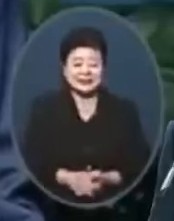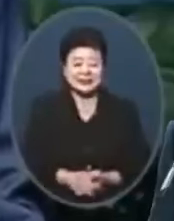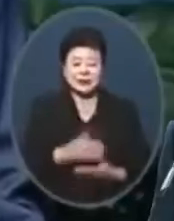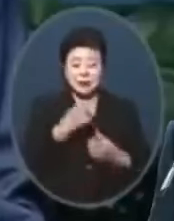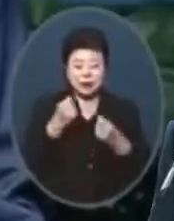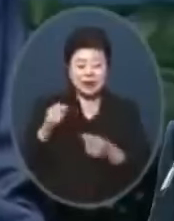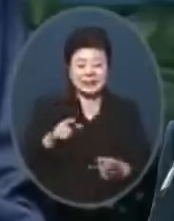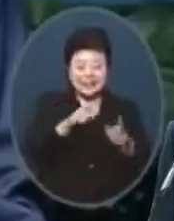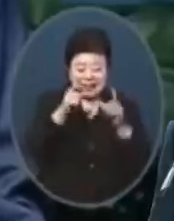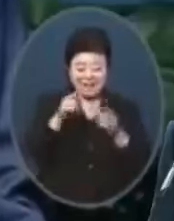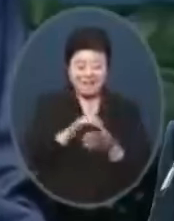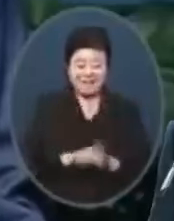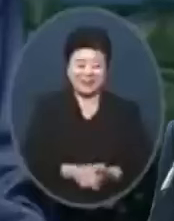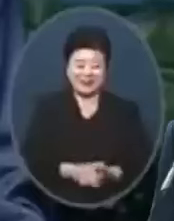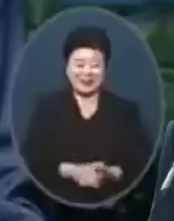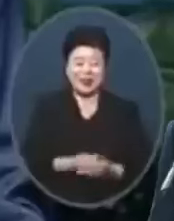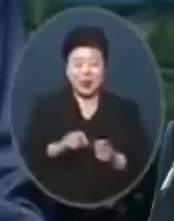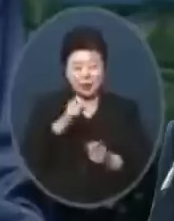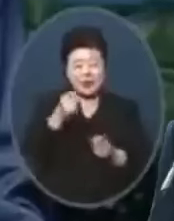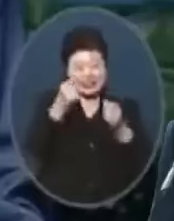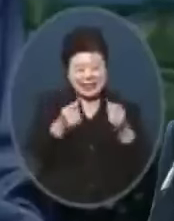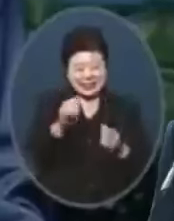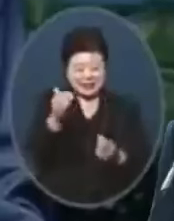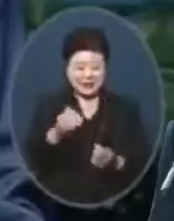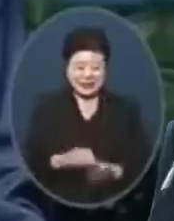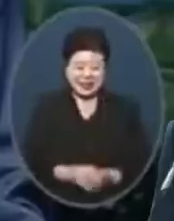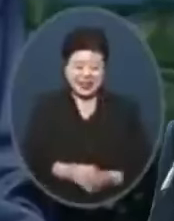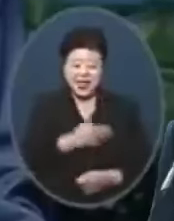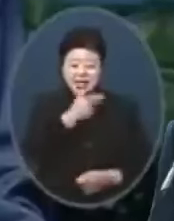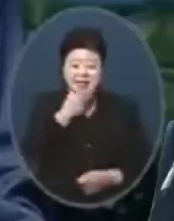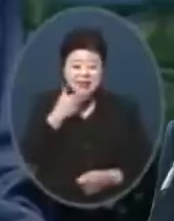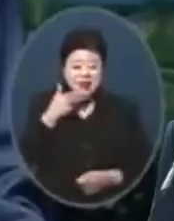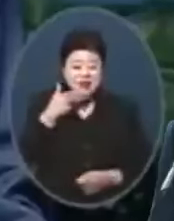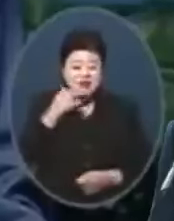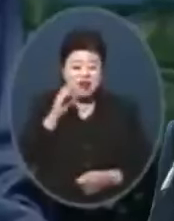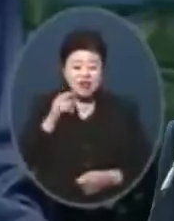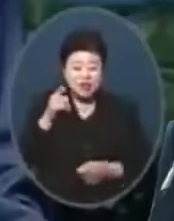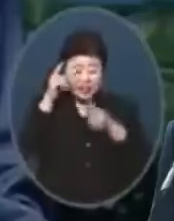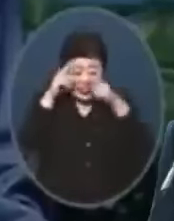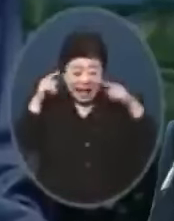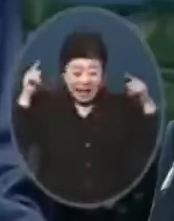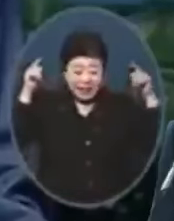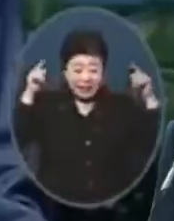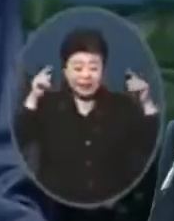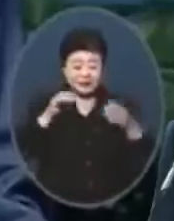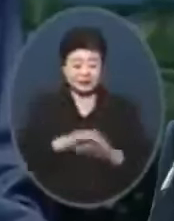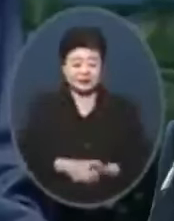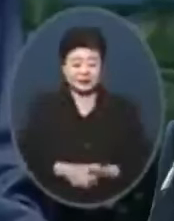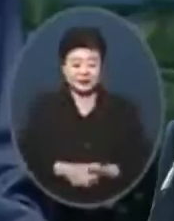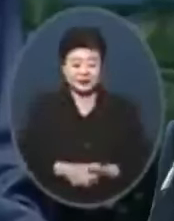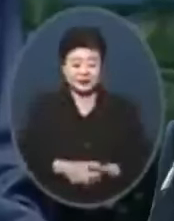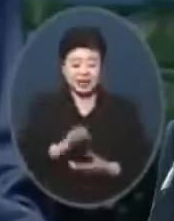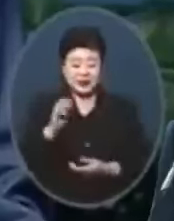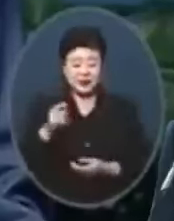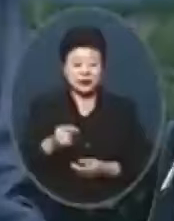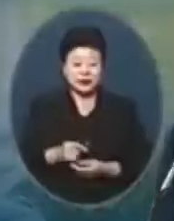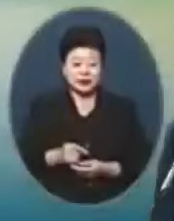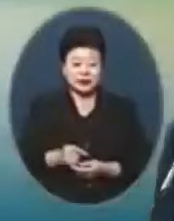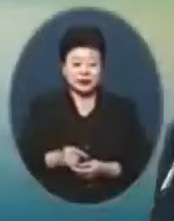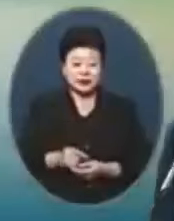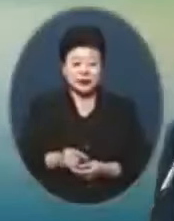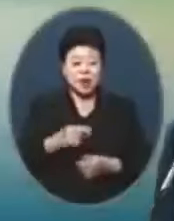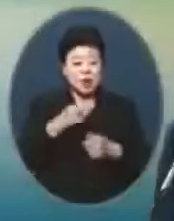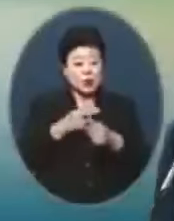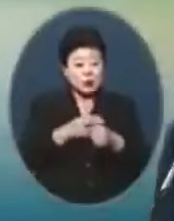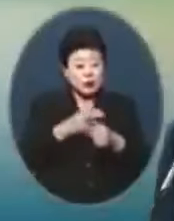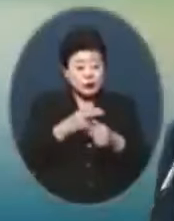건강하게 살고 오래 산다는 것입니다. 영국의 런던 대학교 앤드류 스텝토